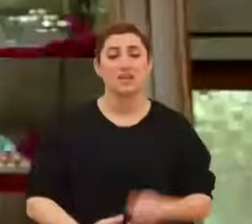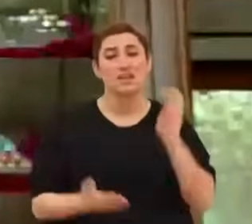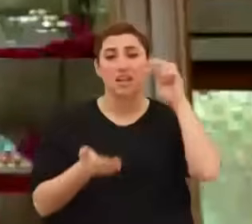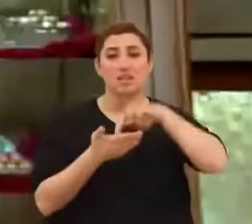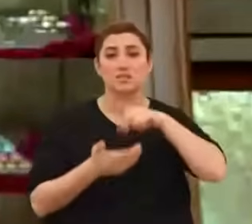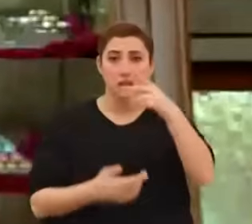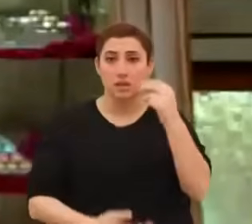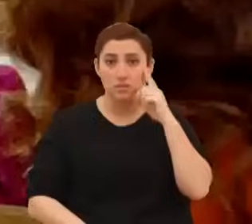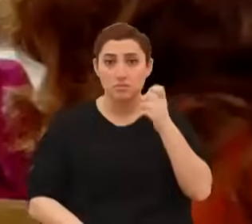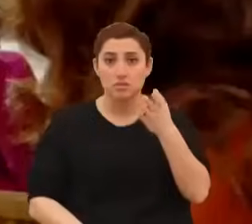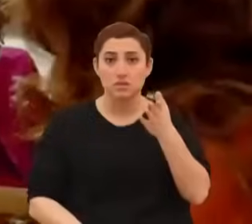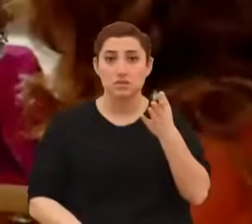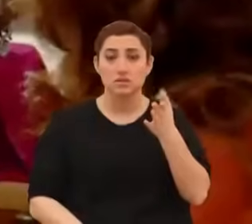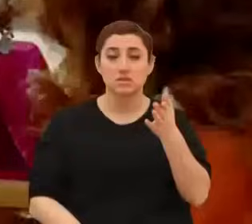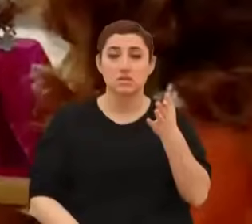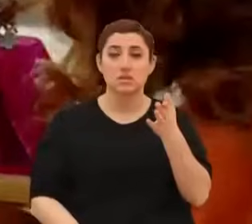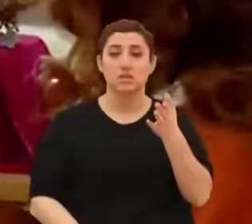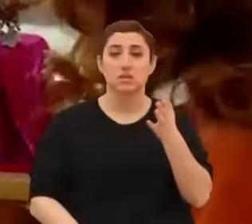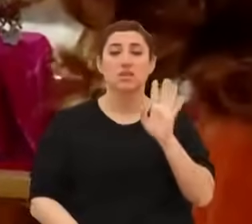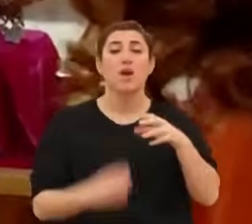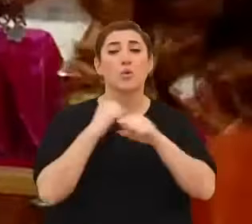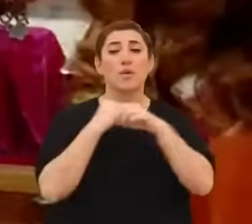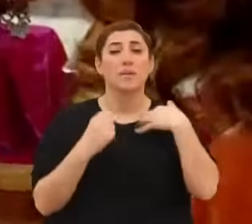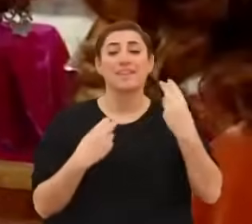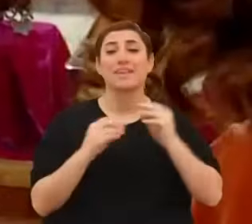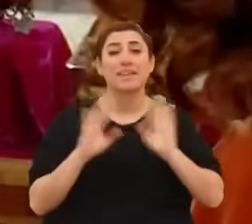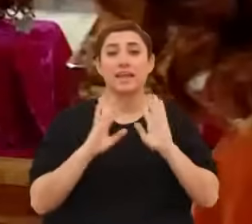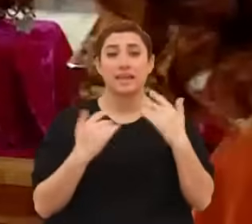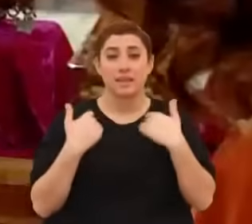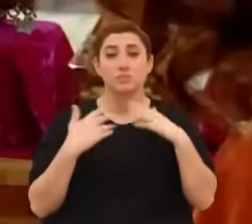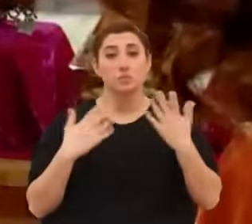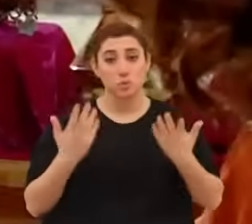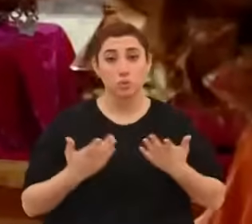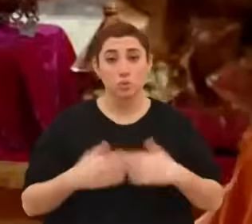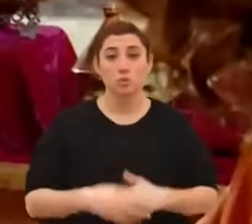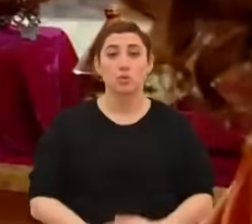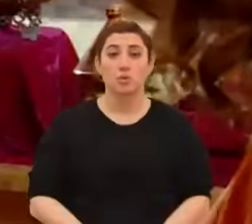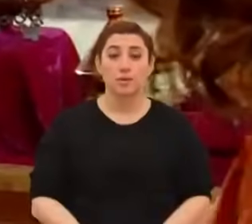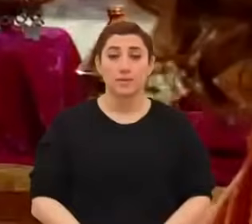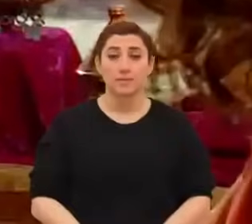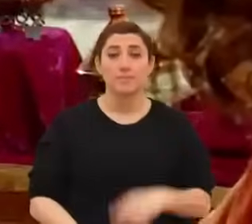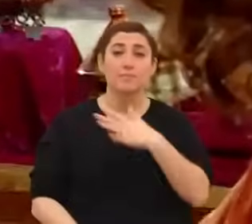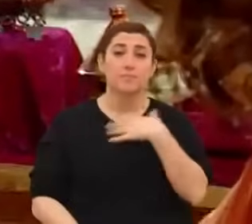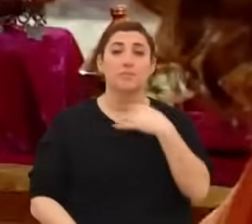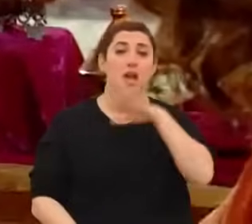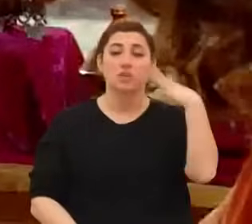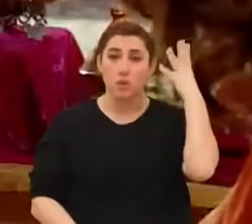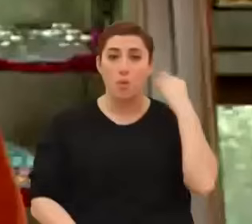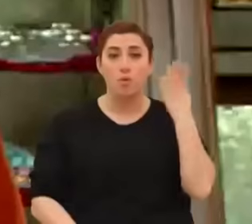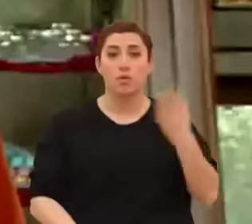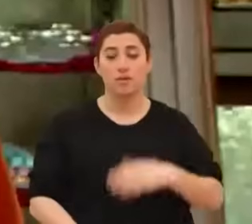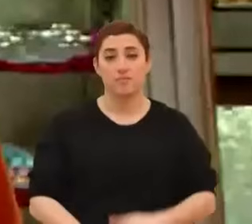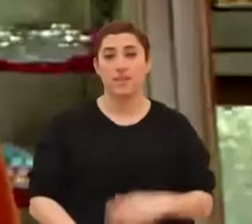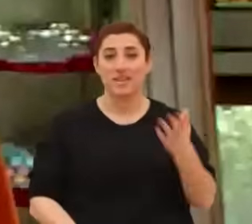Kalk. Sen iyi misin ya? Ya Gülden, ben iyi değilim. Çünkü annem her şeyi öğrendi